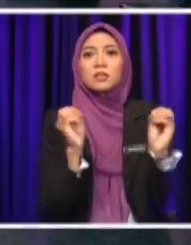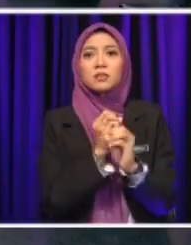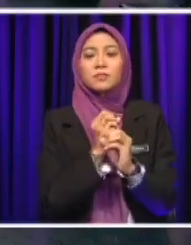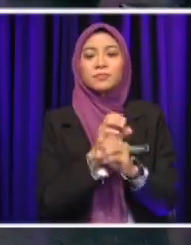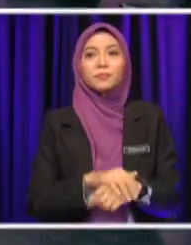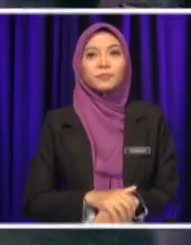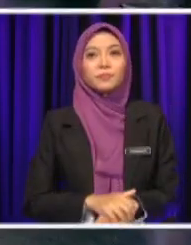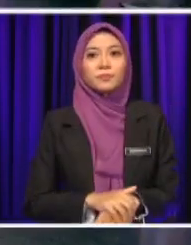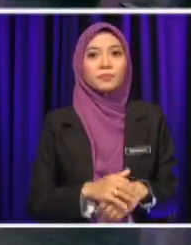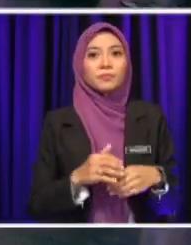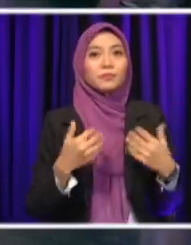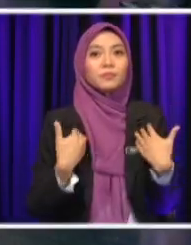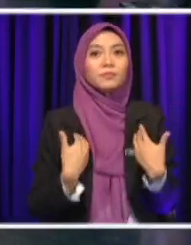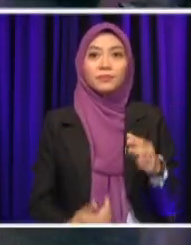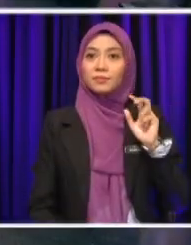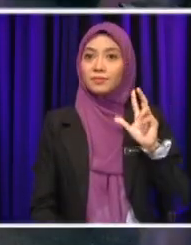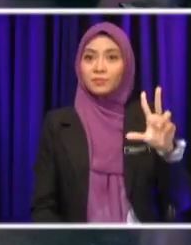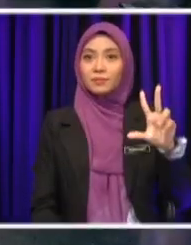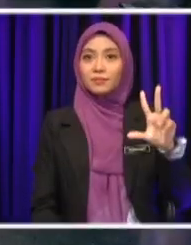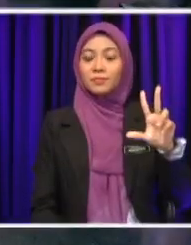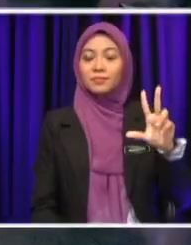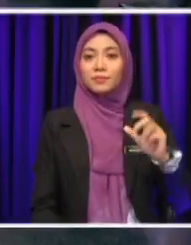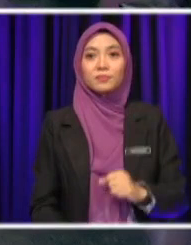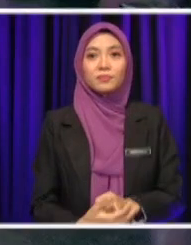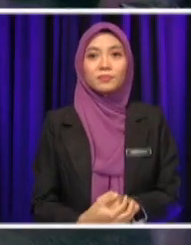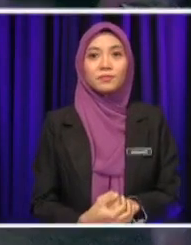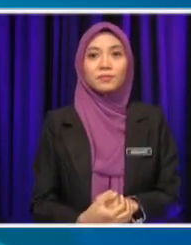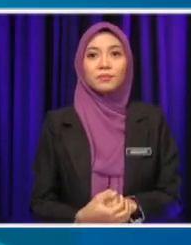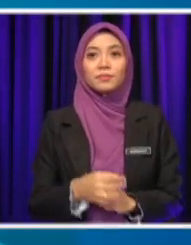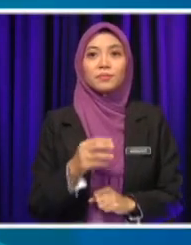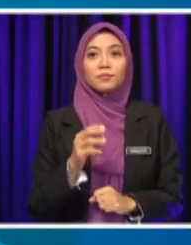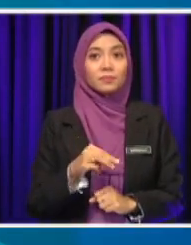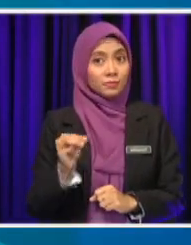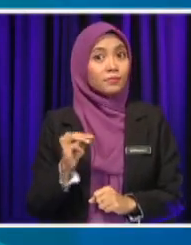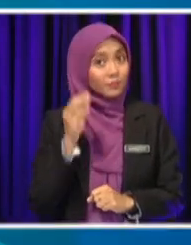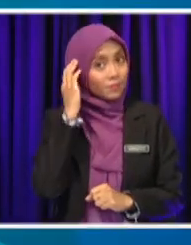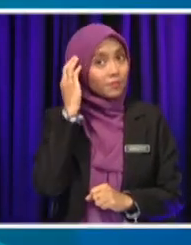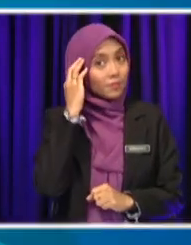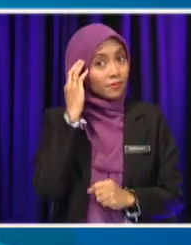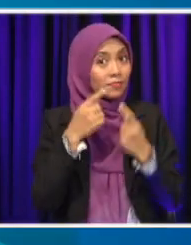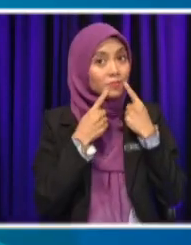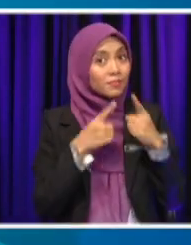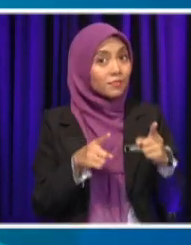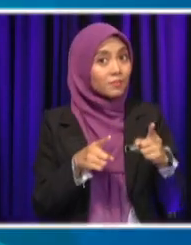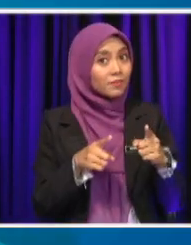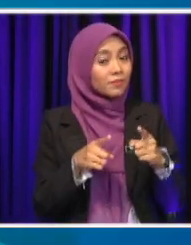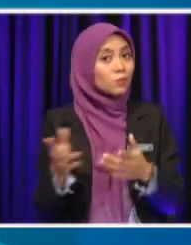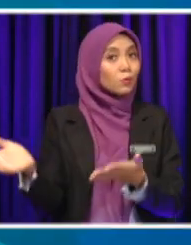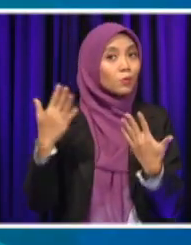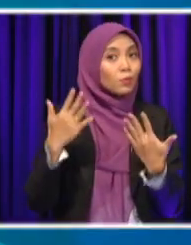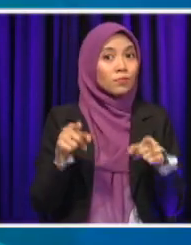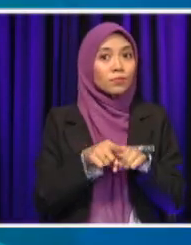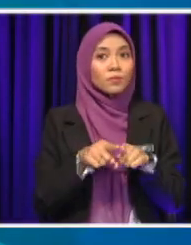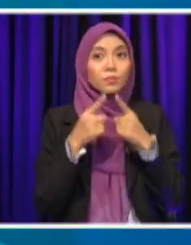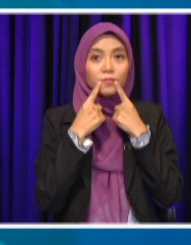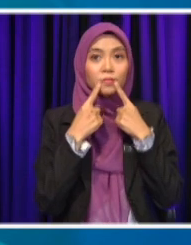kan? Ada tiga tadi cikgu. Tiga kan. Okey, murid-murid mesti tahu jawapannya kan? Jom sama-sama kita jawab. Yang